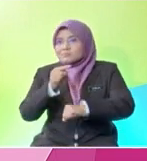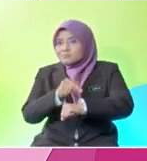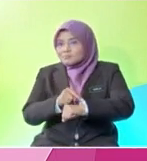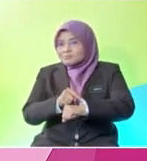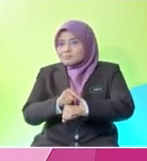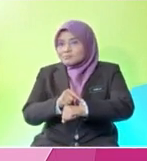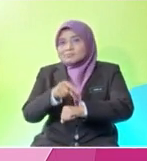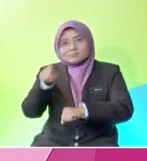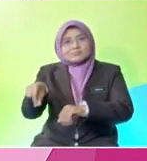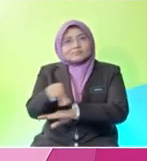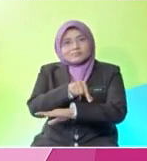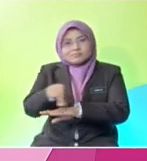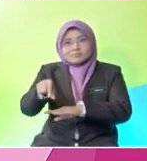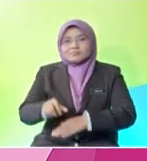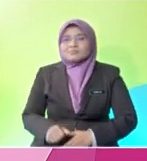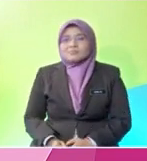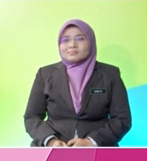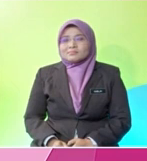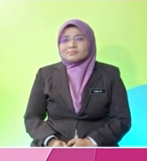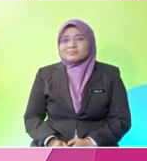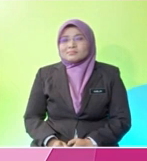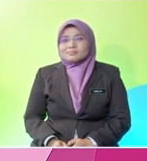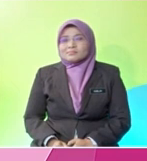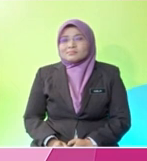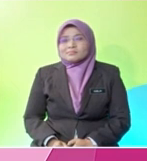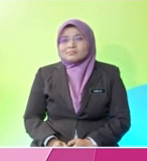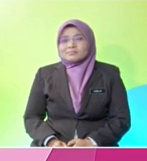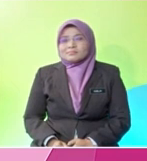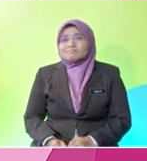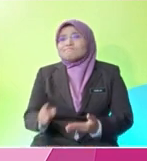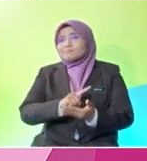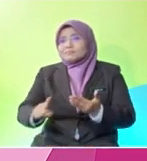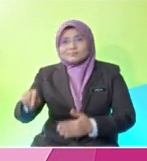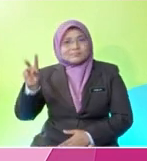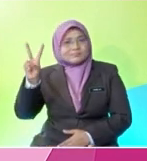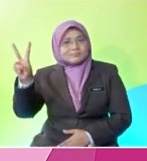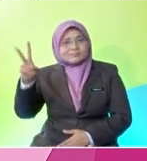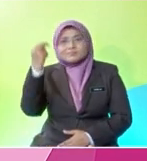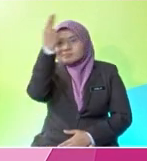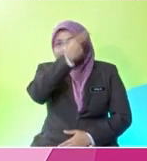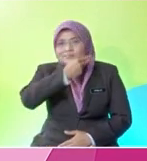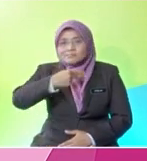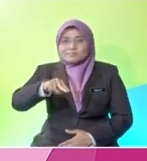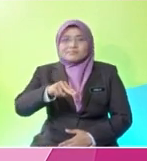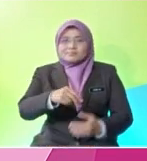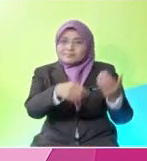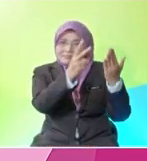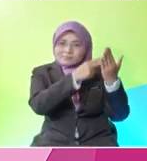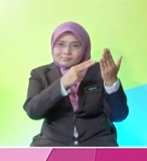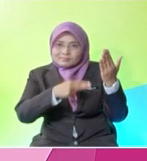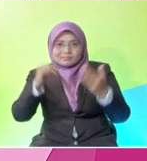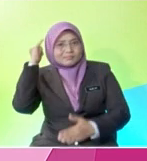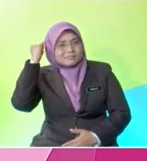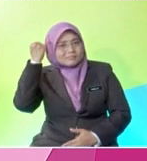Hanif buat menjanda ID dan juga mencari maklumat Oke minggu kedua Melaka ide Oke kemudian